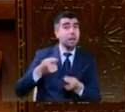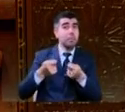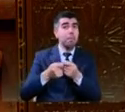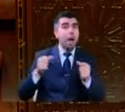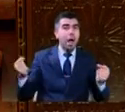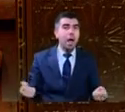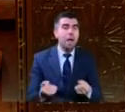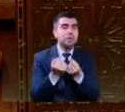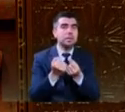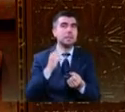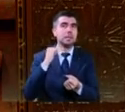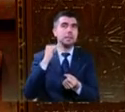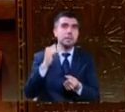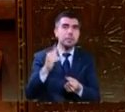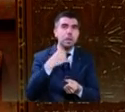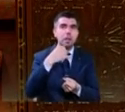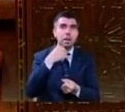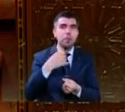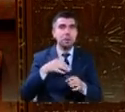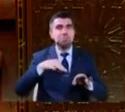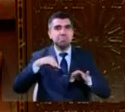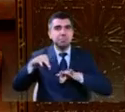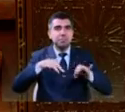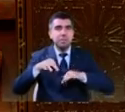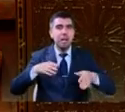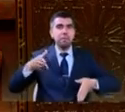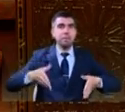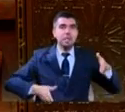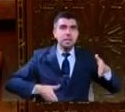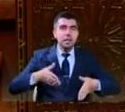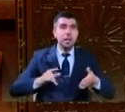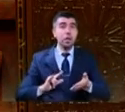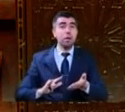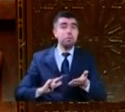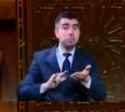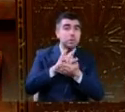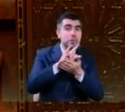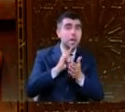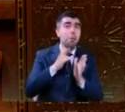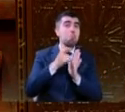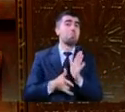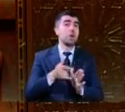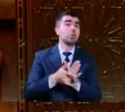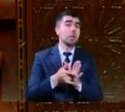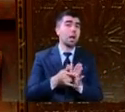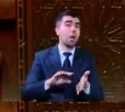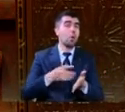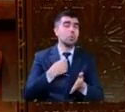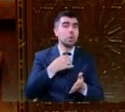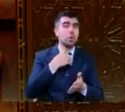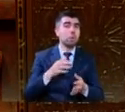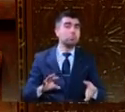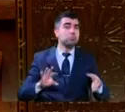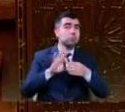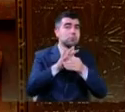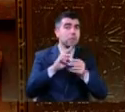تنموي حقيقي، وحنا على صعيد البنية التحتية وأيضا الربط اللي هو الجوي والربط السككي ثم الربط أيضا عبر الطرق